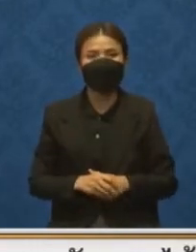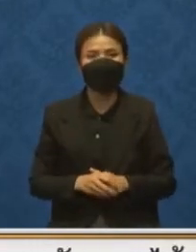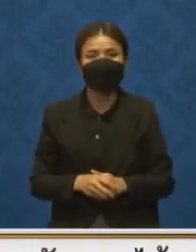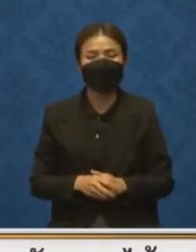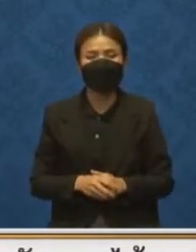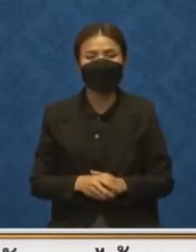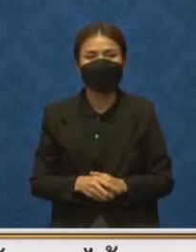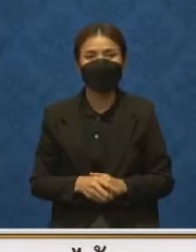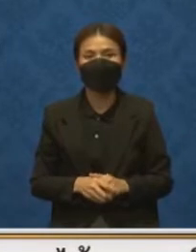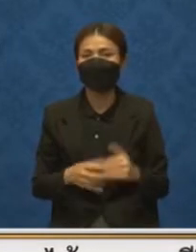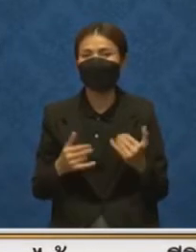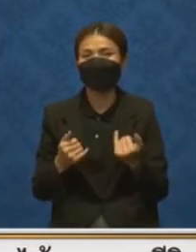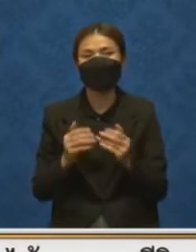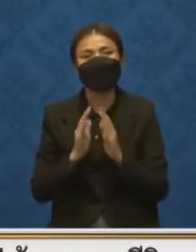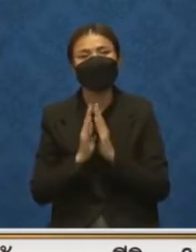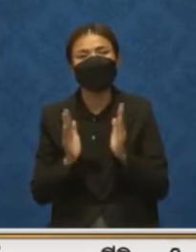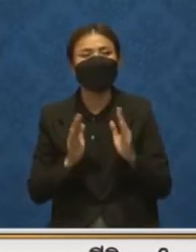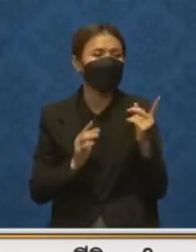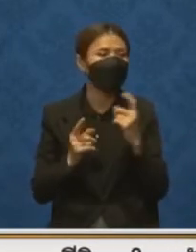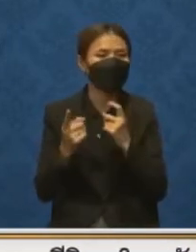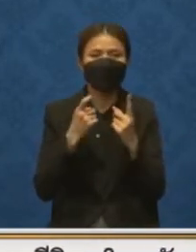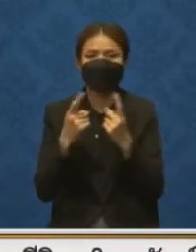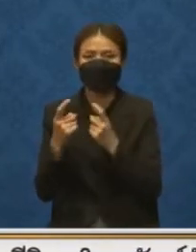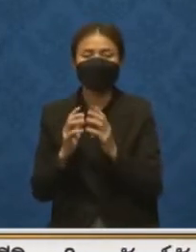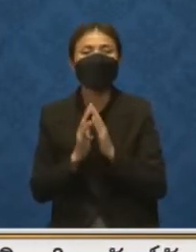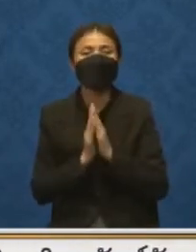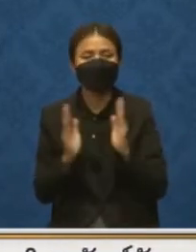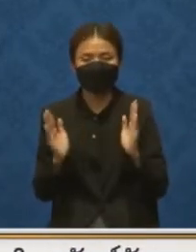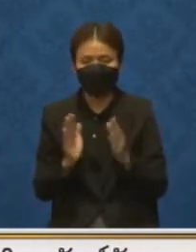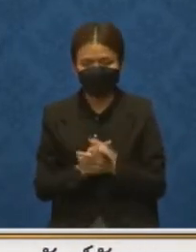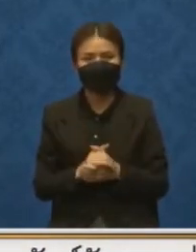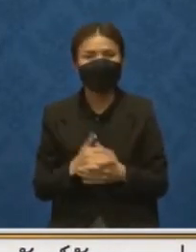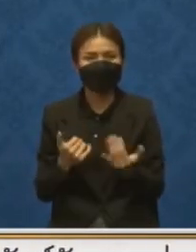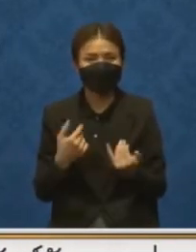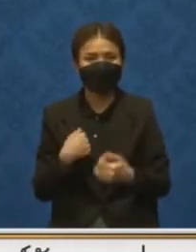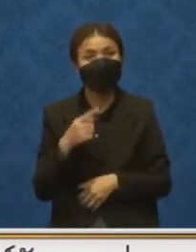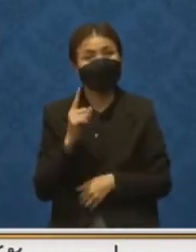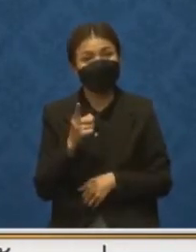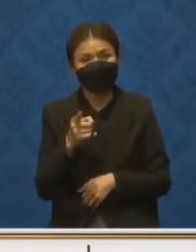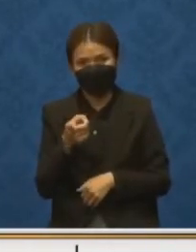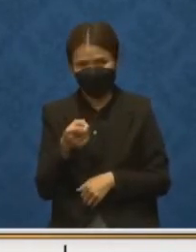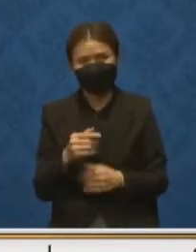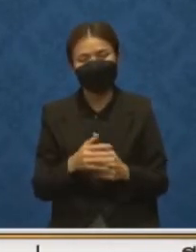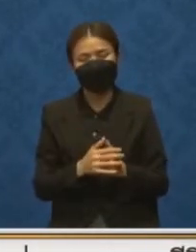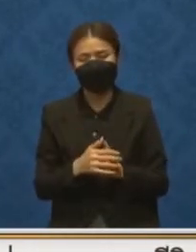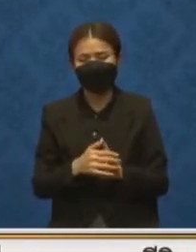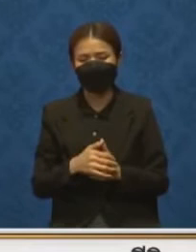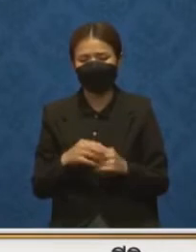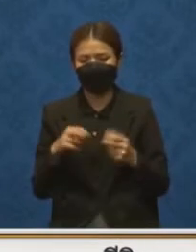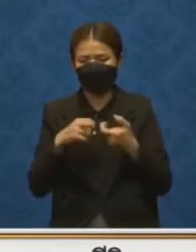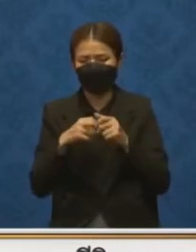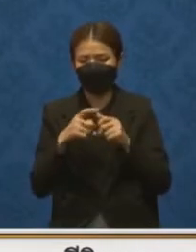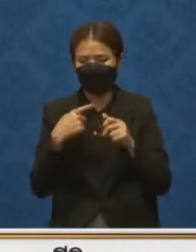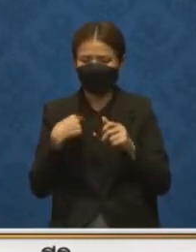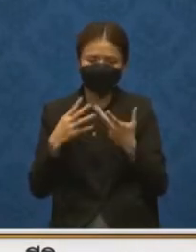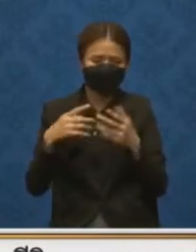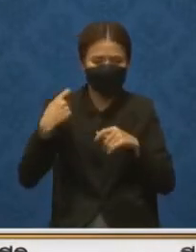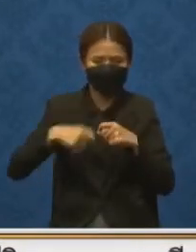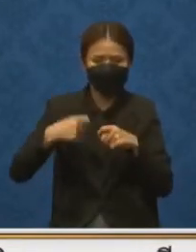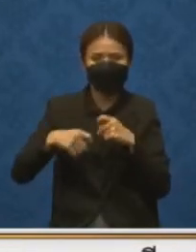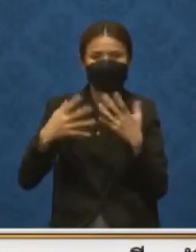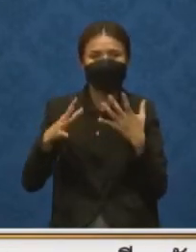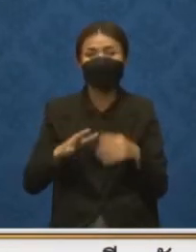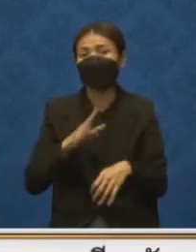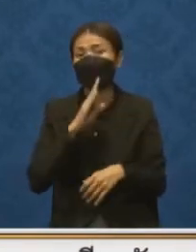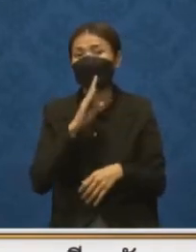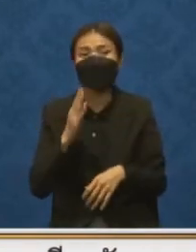เรีนที่แงครั ขอขบคุณในทกคำถามนะฮะจรๆแล้วมันมีเรื่องนี้มัไม่สลบทรัซ้อนเลยครับคือถ้าท่านแร